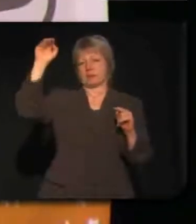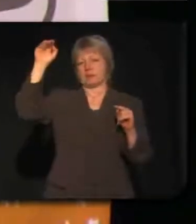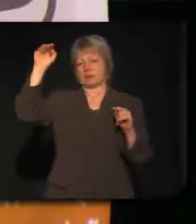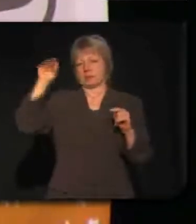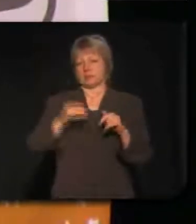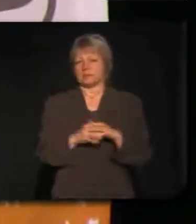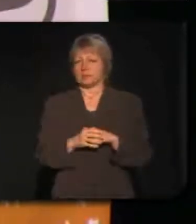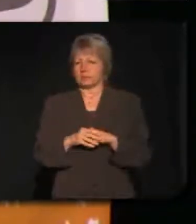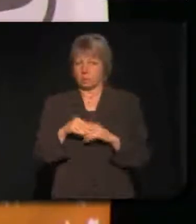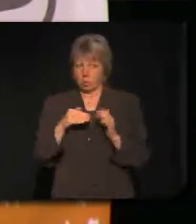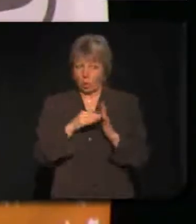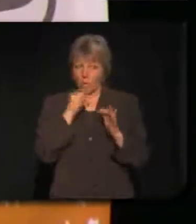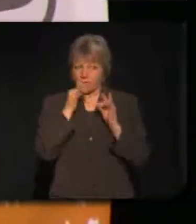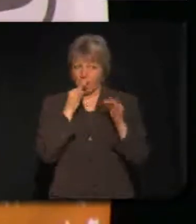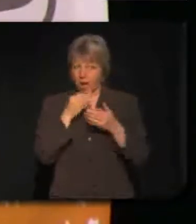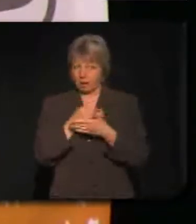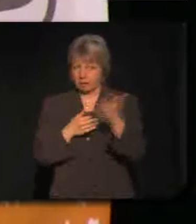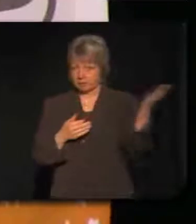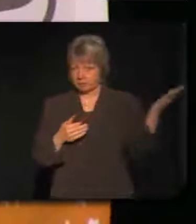noch Fragen